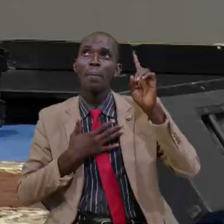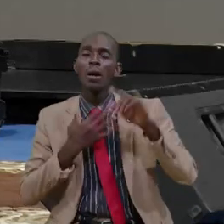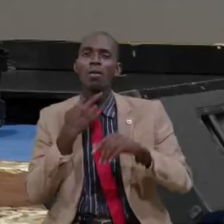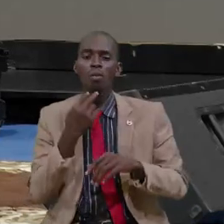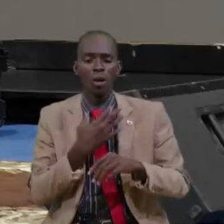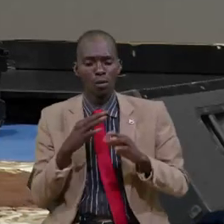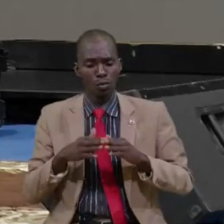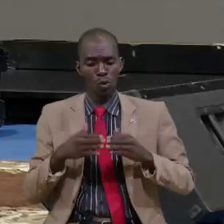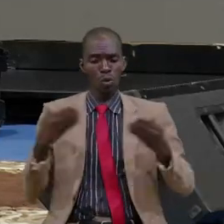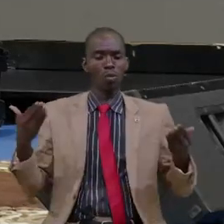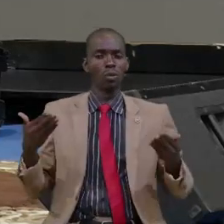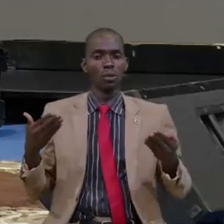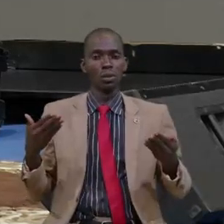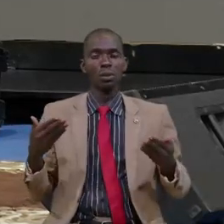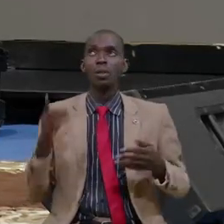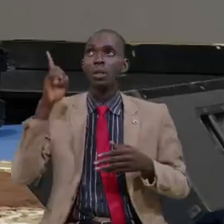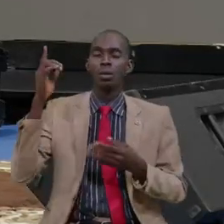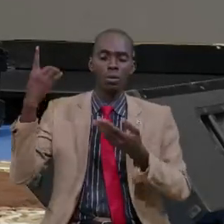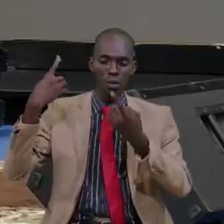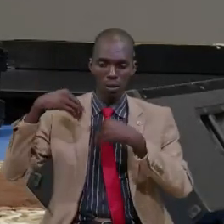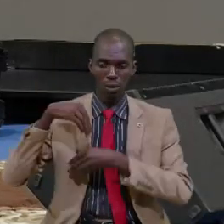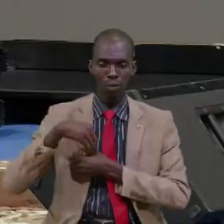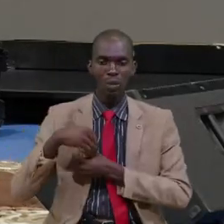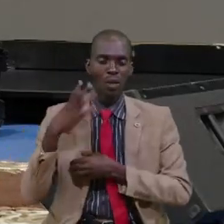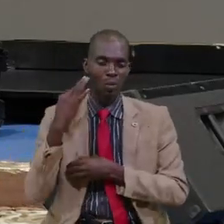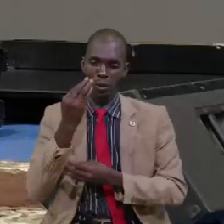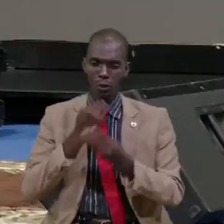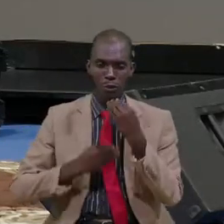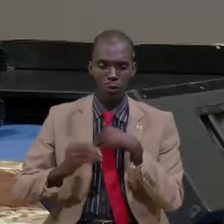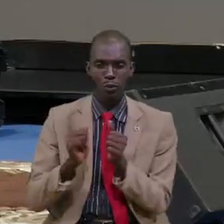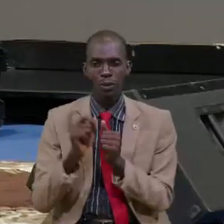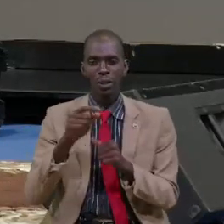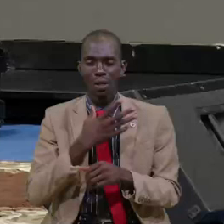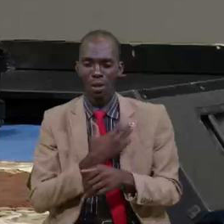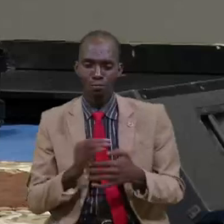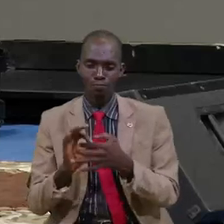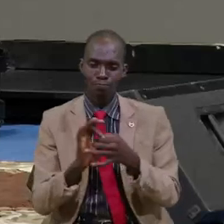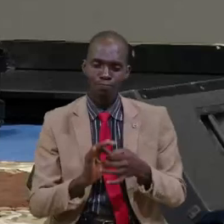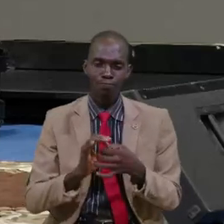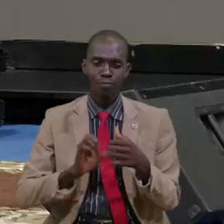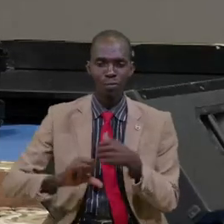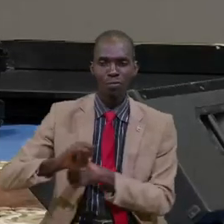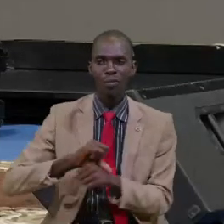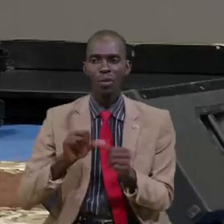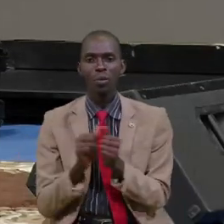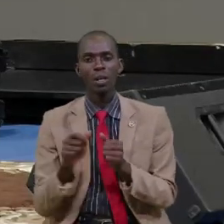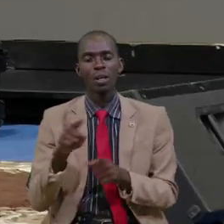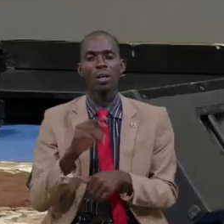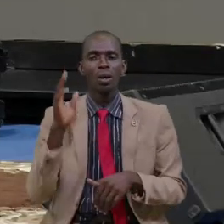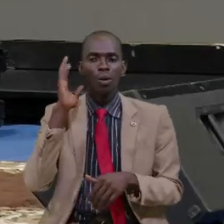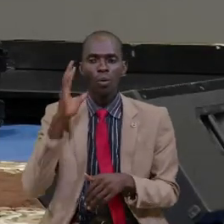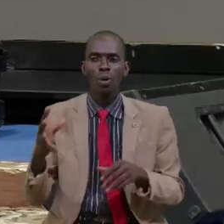porte, j'entrerai chez lui. Je souperai avec lui et lui.